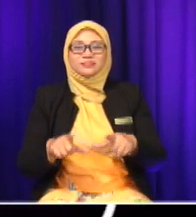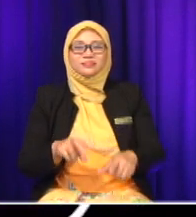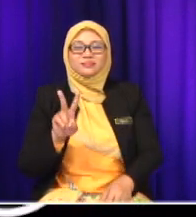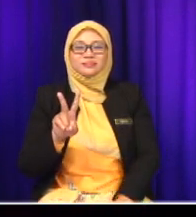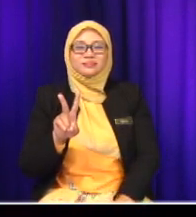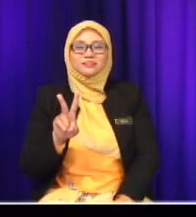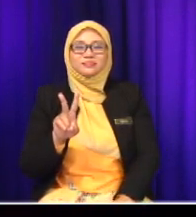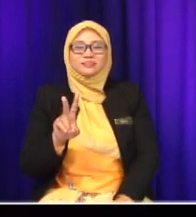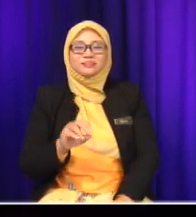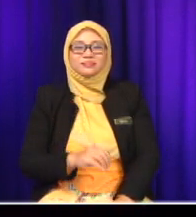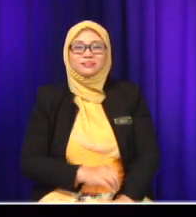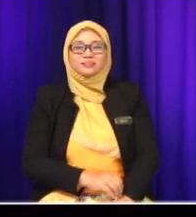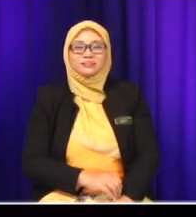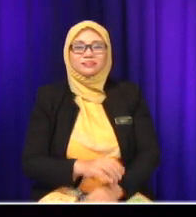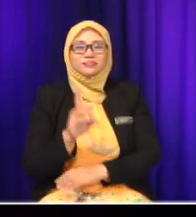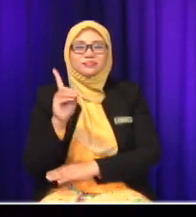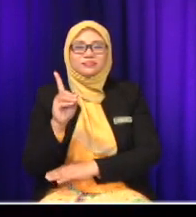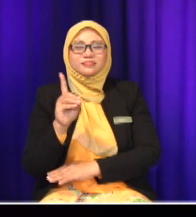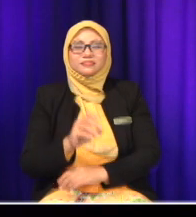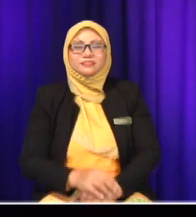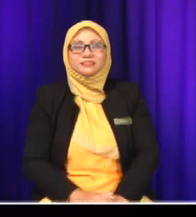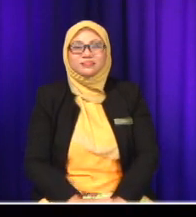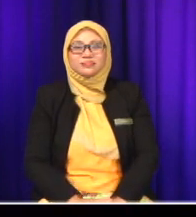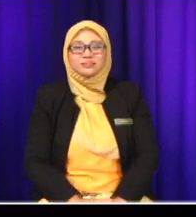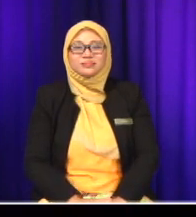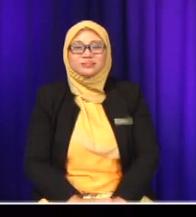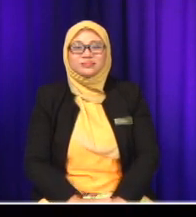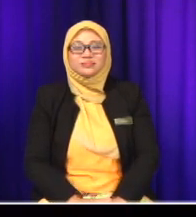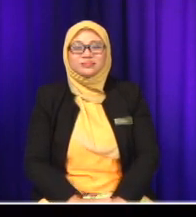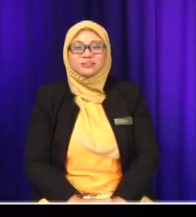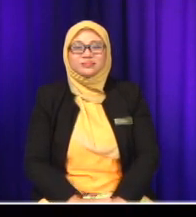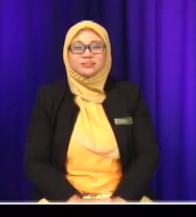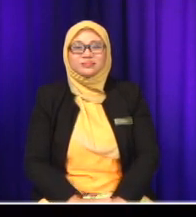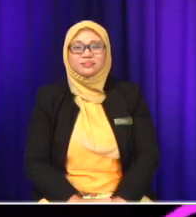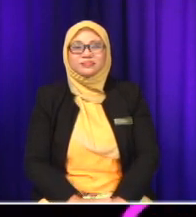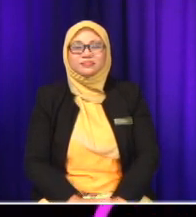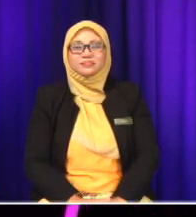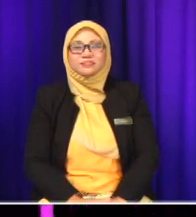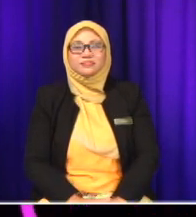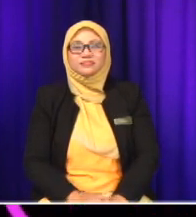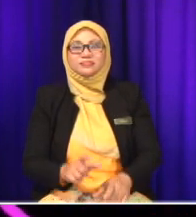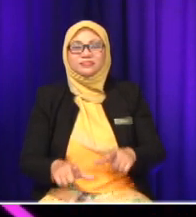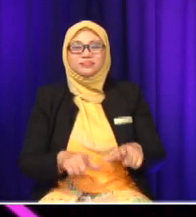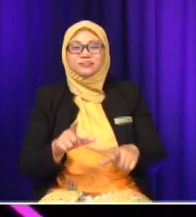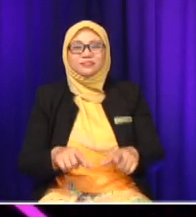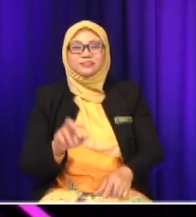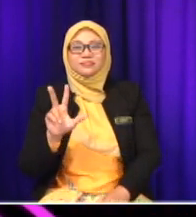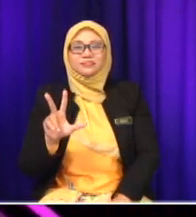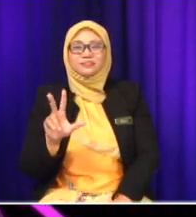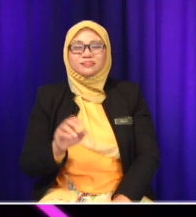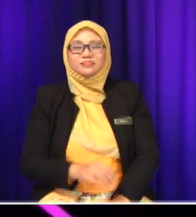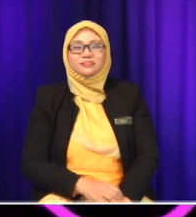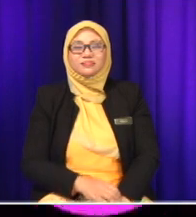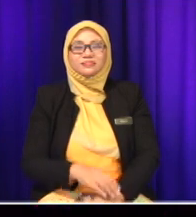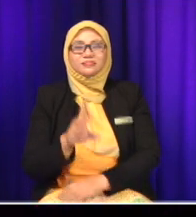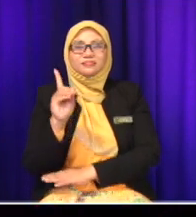langkah du D langkah du D iaitu merombak bahagian atas Enjin betul Langkah ketiga